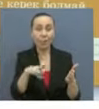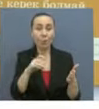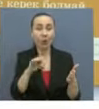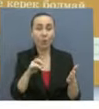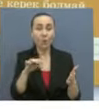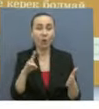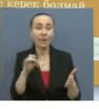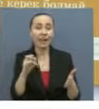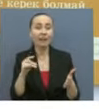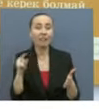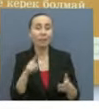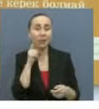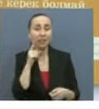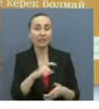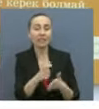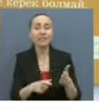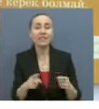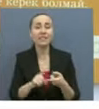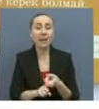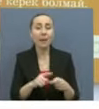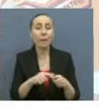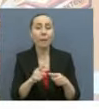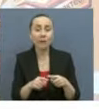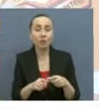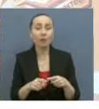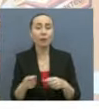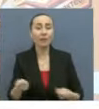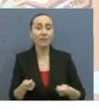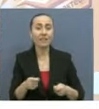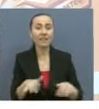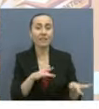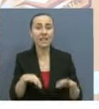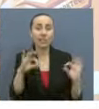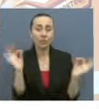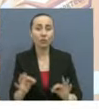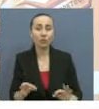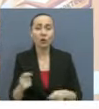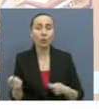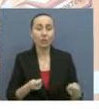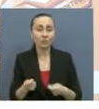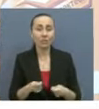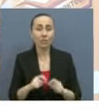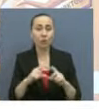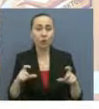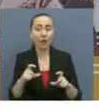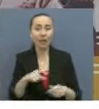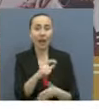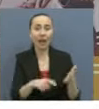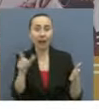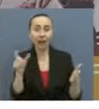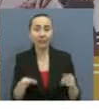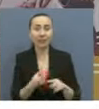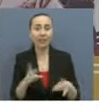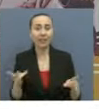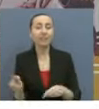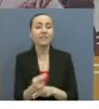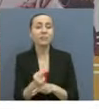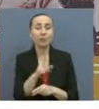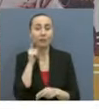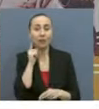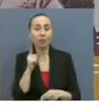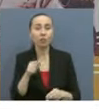акын хочет наладить связь между правительством и деятелями искусства. Руководитель школы акынов отмечает, необходимо воспитывать в